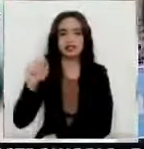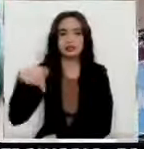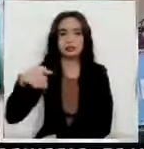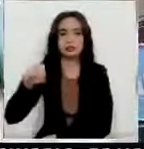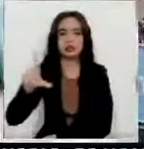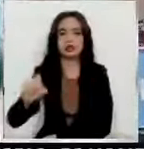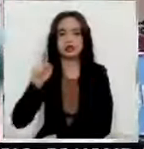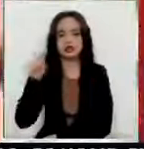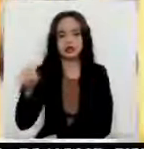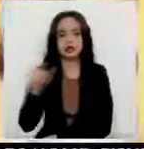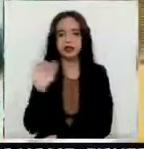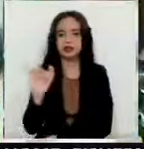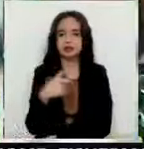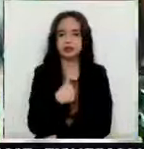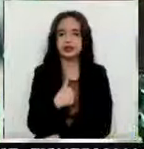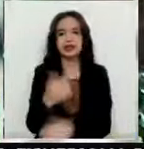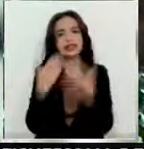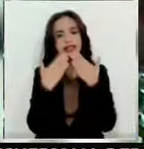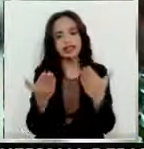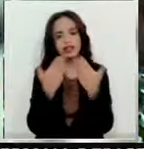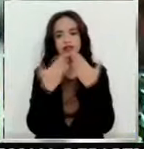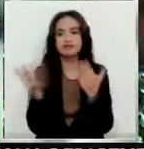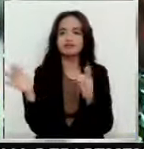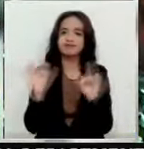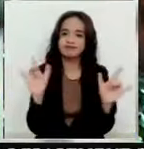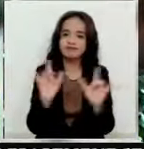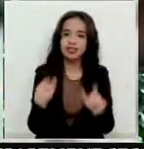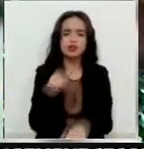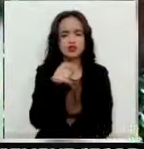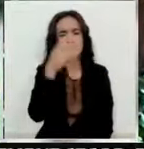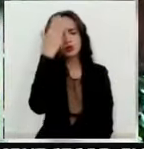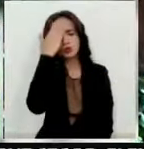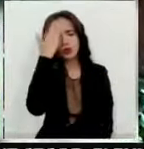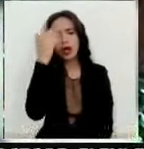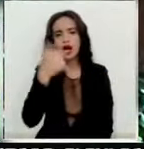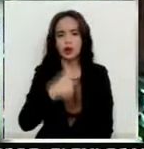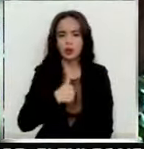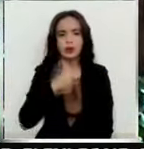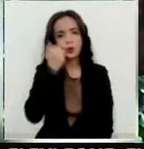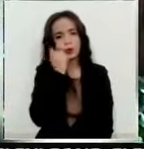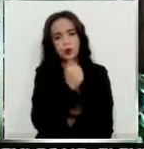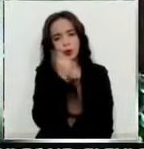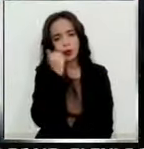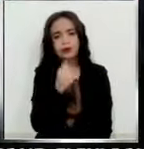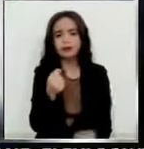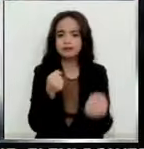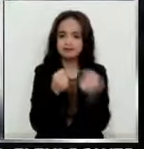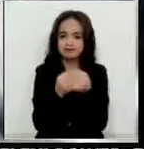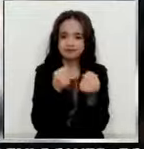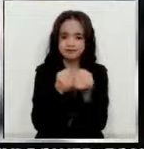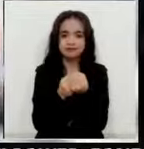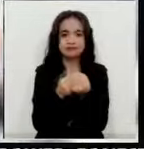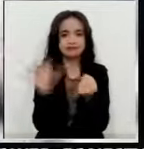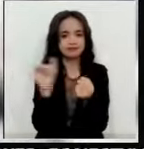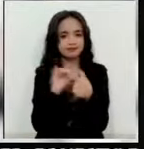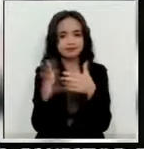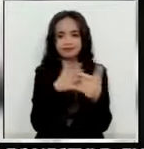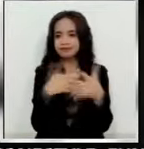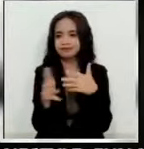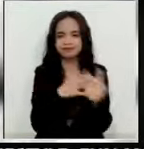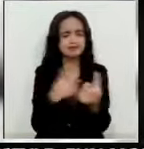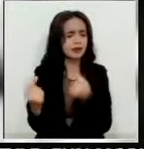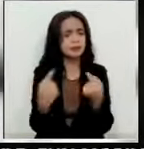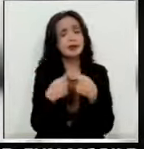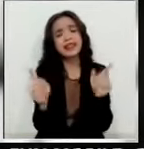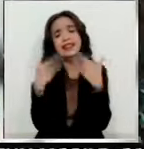you talaga guys. I love you so much and you know that I'll always be there to support you guys also in everything that you're doing. But thank you for